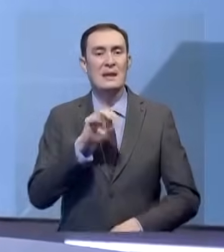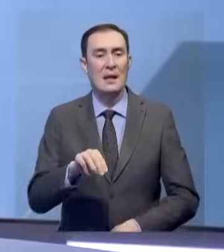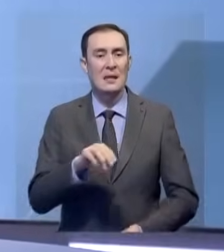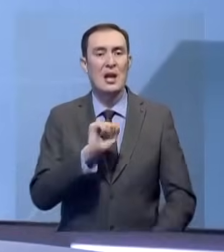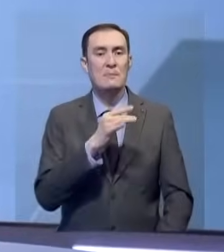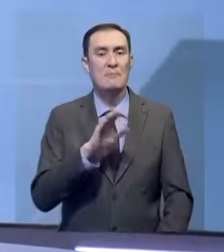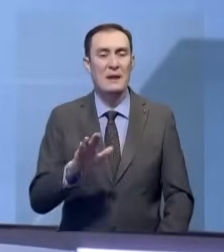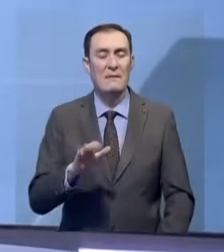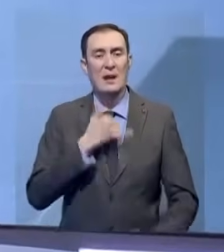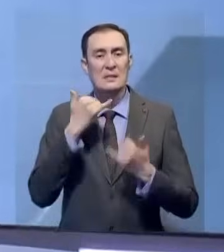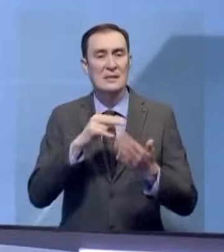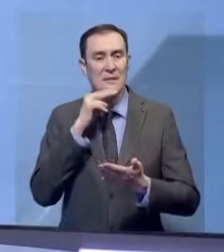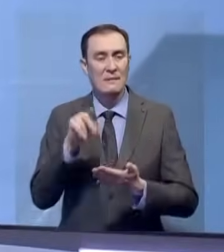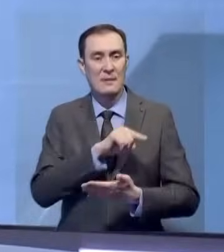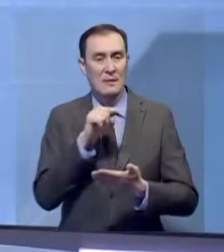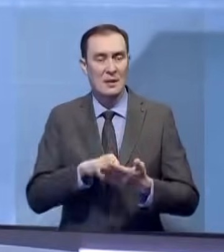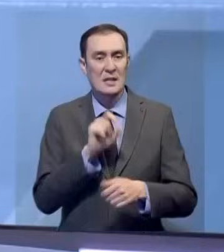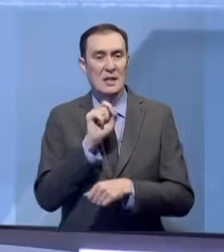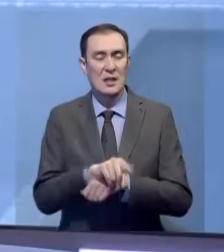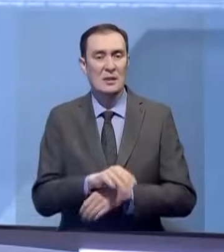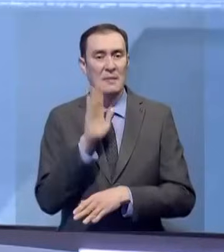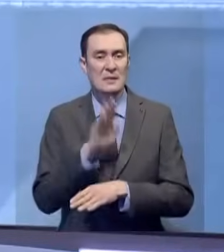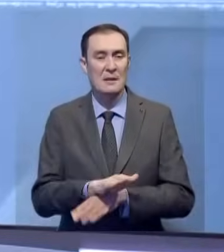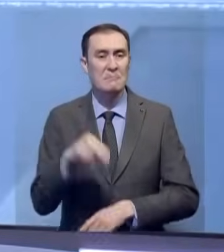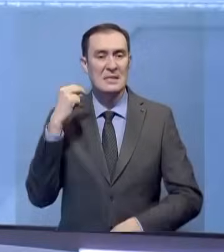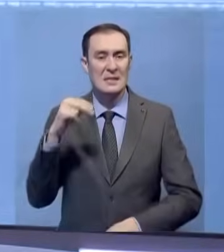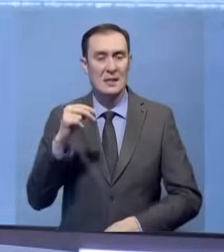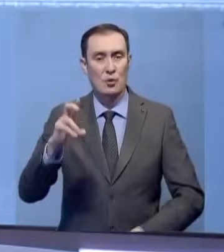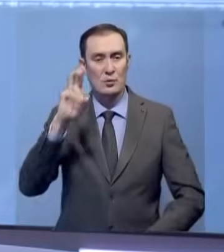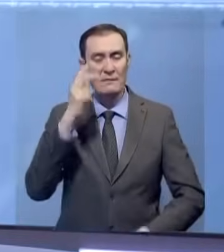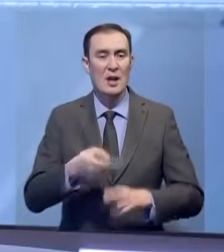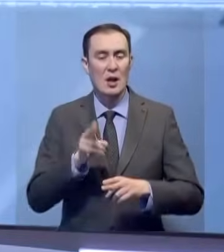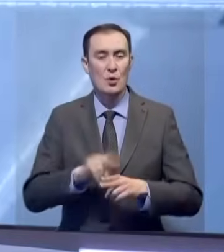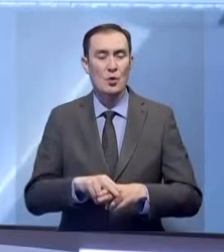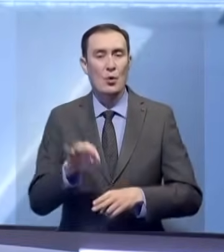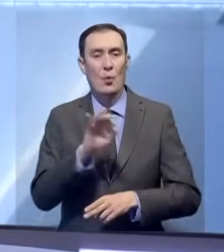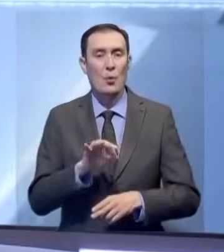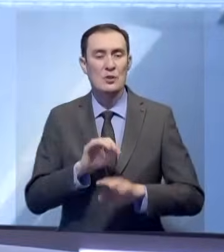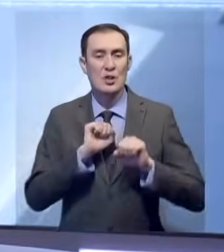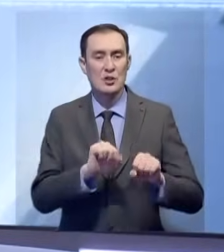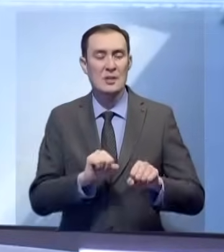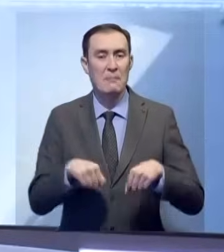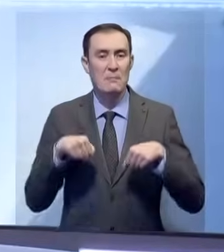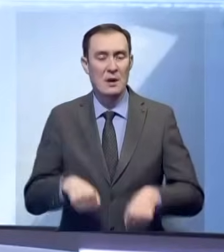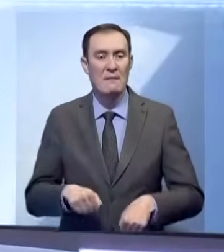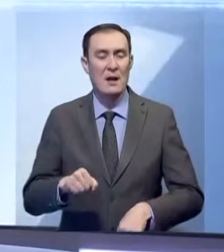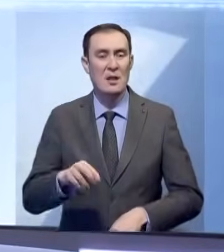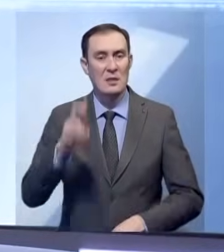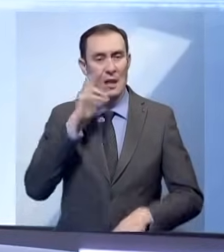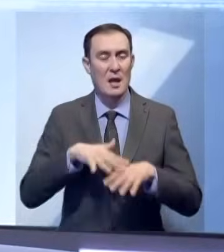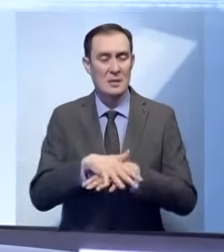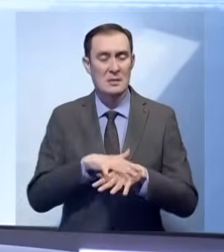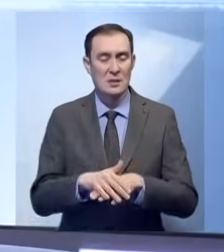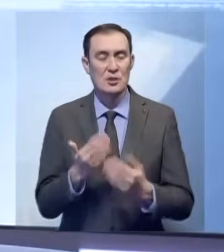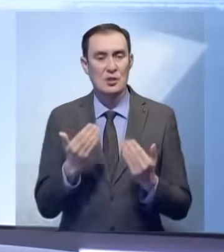Маулен Ашыбаев акцентировал внимание на задачах, поставленных президентом страны, которые касаются защиты интересов нации.